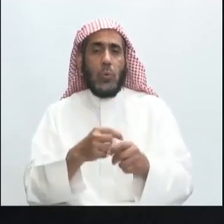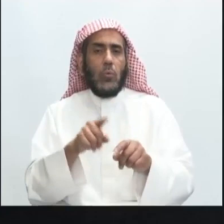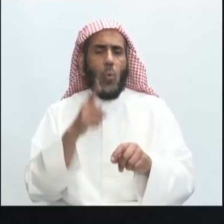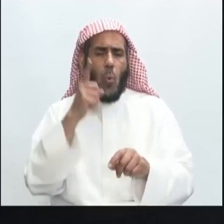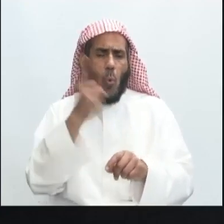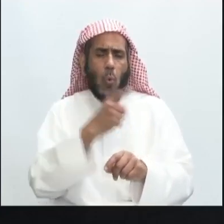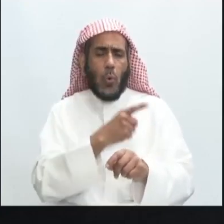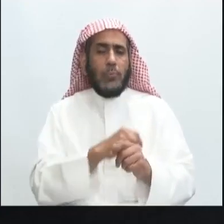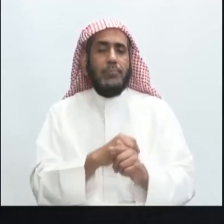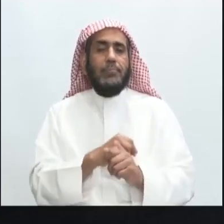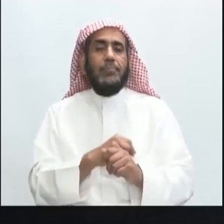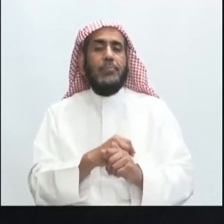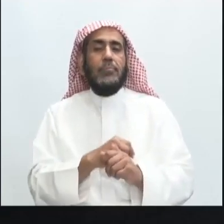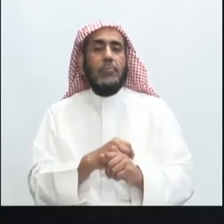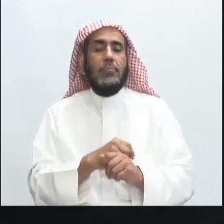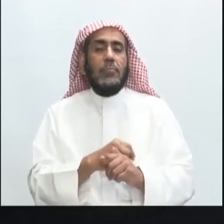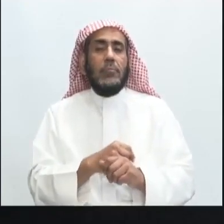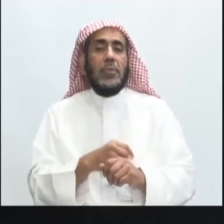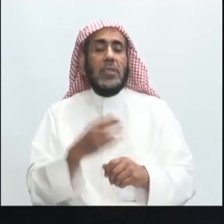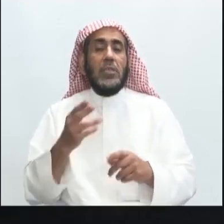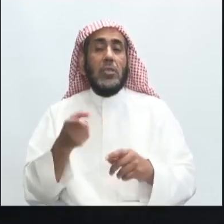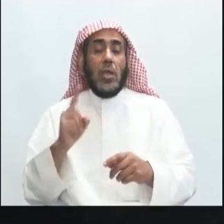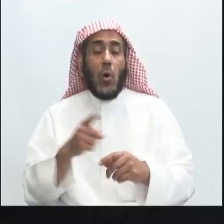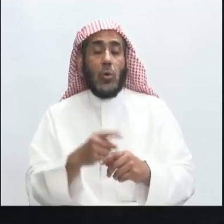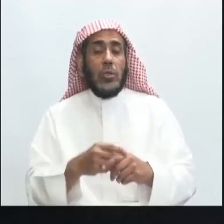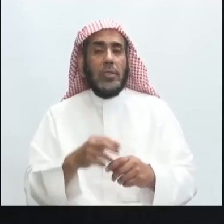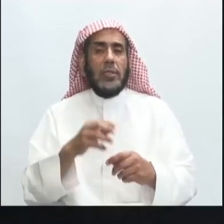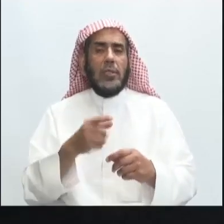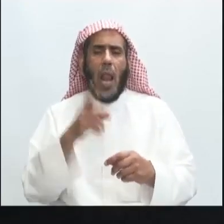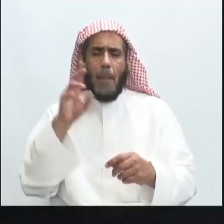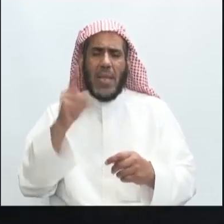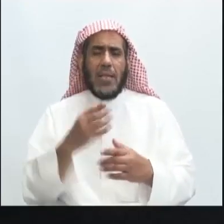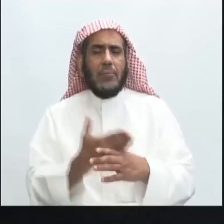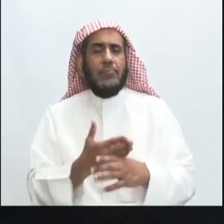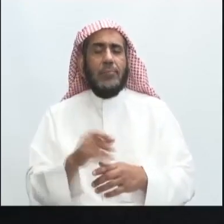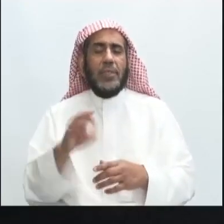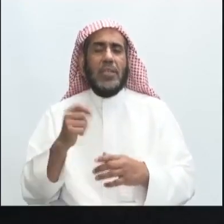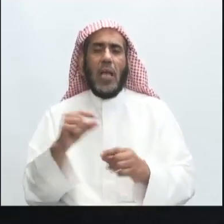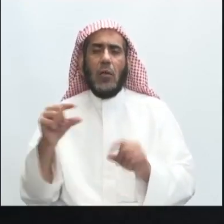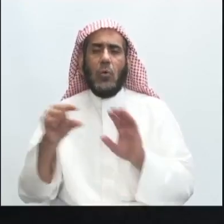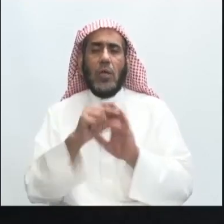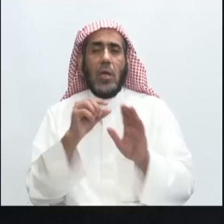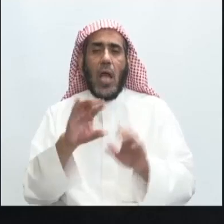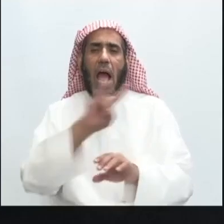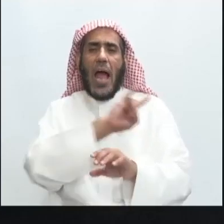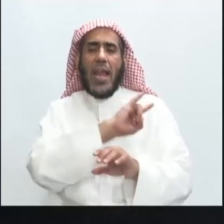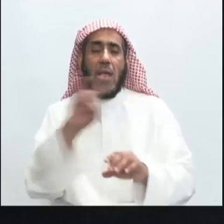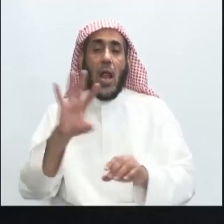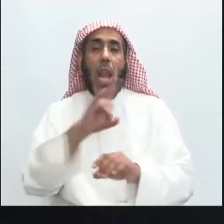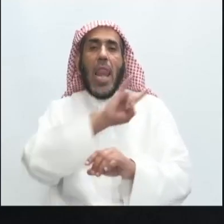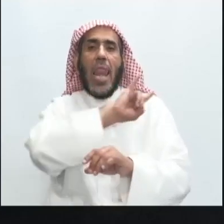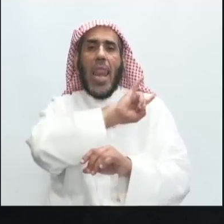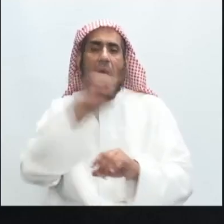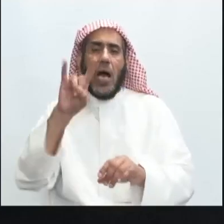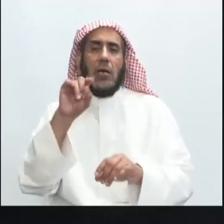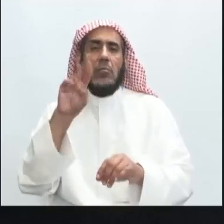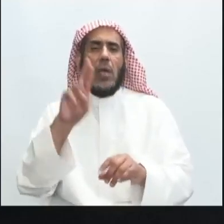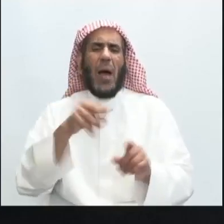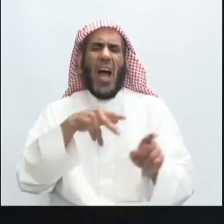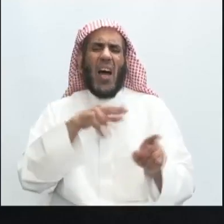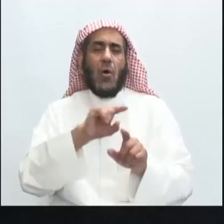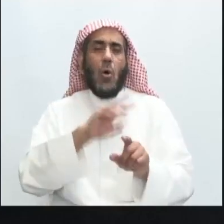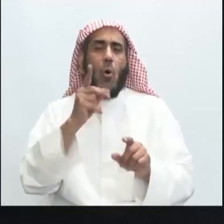جميل احسنتم هنا في البدايه نقول انشاء طلبي صيغته النهي لا تباغضوا